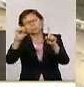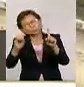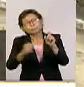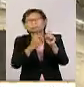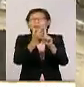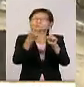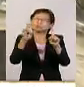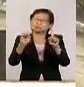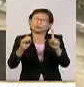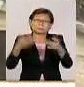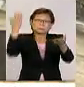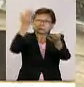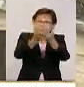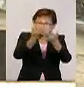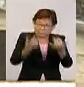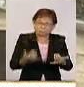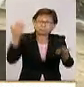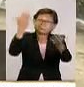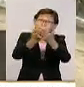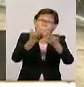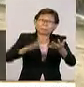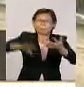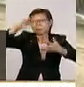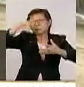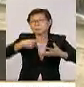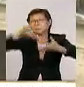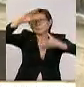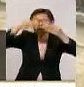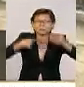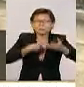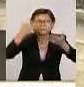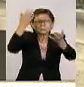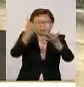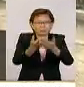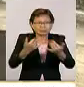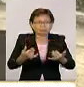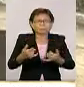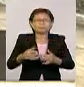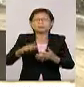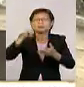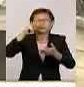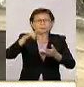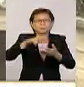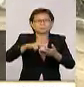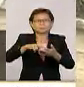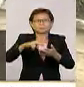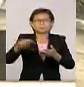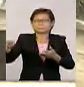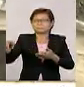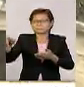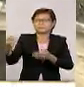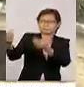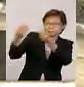ilmu sampai kini pun orang masih lagi melihat ilmu-ilmu yang Allahyarham Tan Sri Hassan Azhari yang memberikan kepada kita